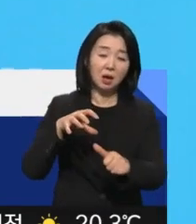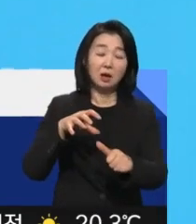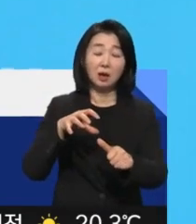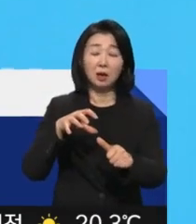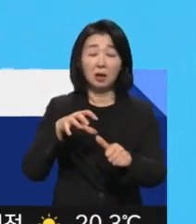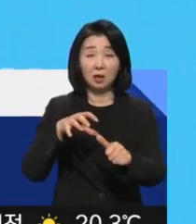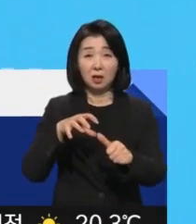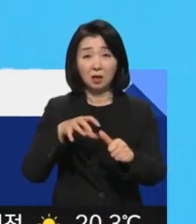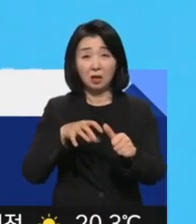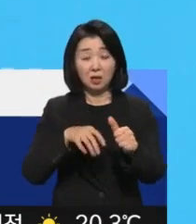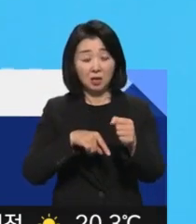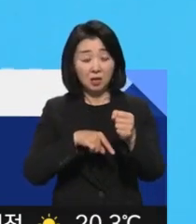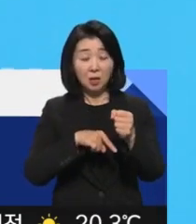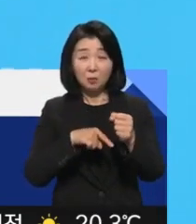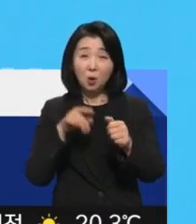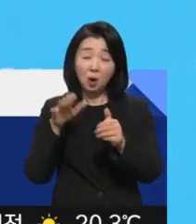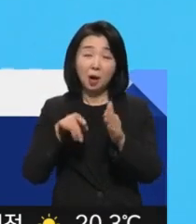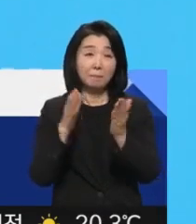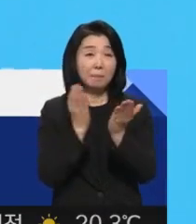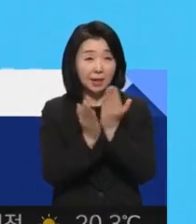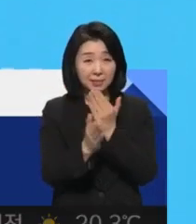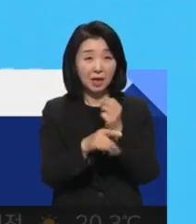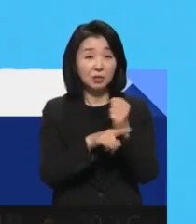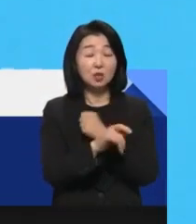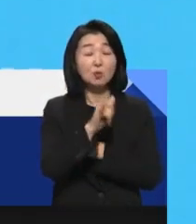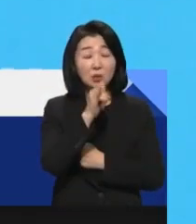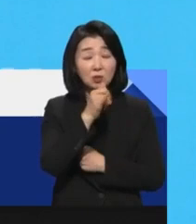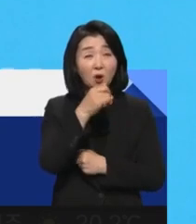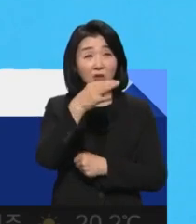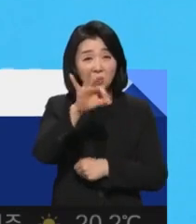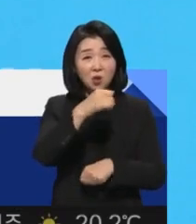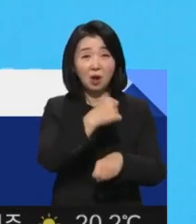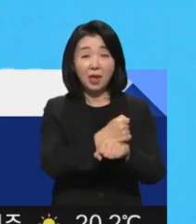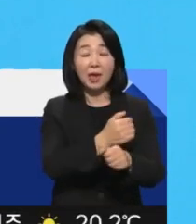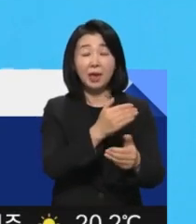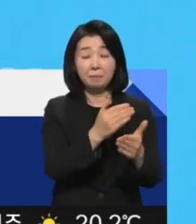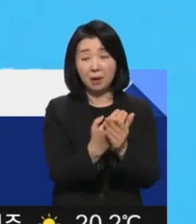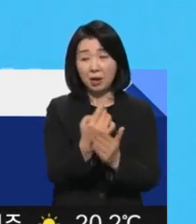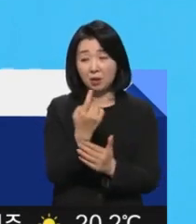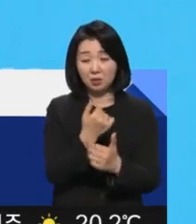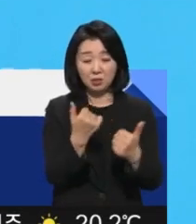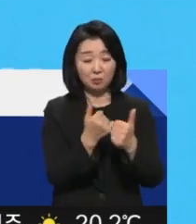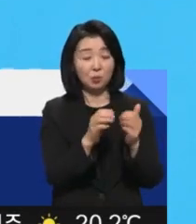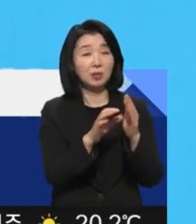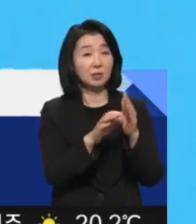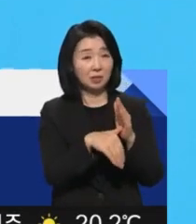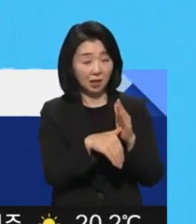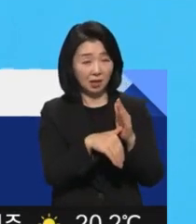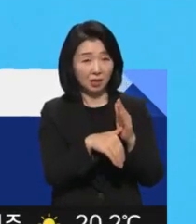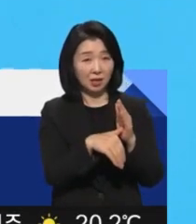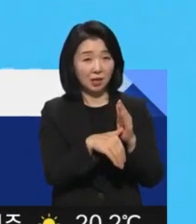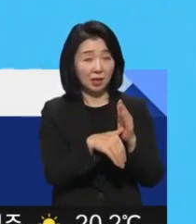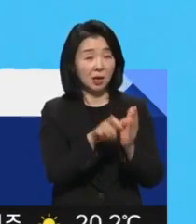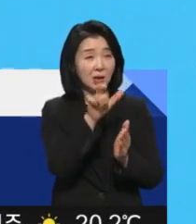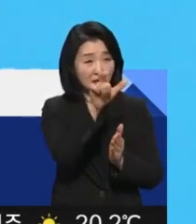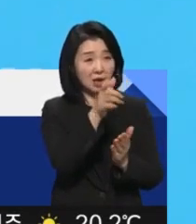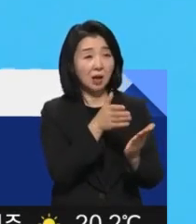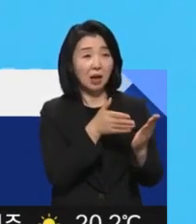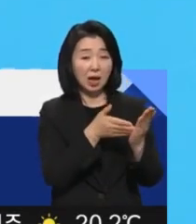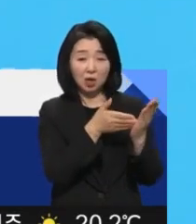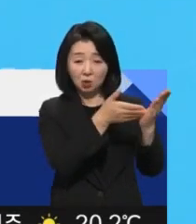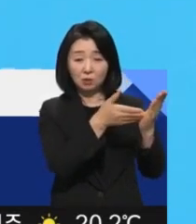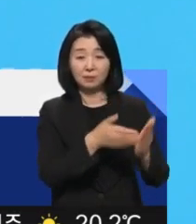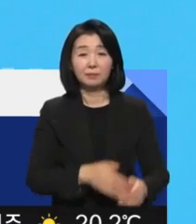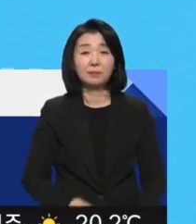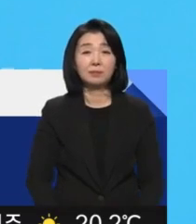이유가 있다. 이걸 인정할지 말지가 어제 당무위원회에 올라온 안건입니다.